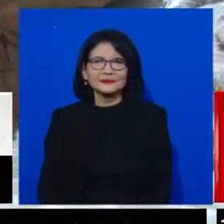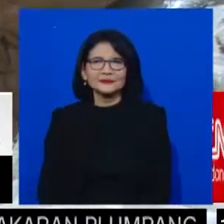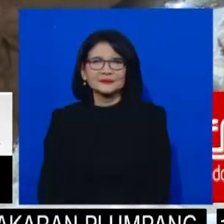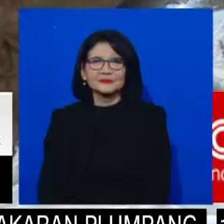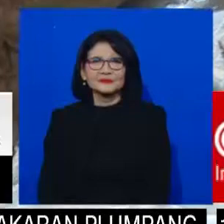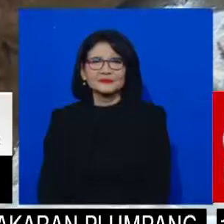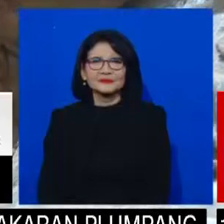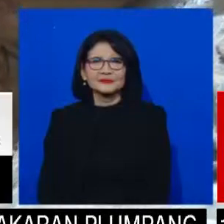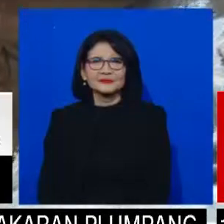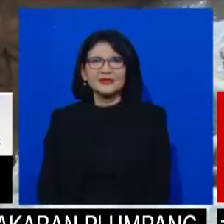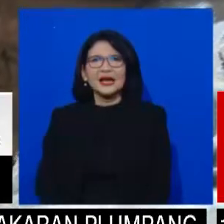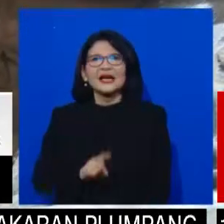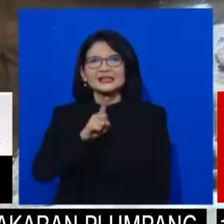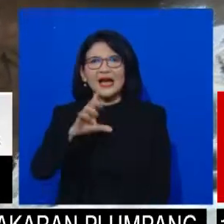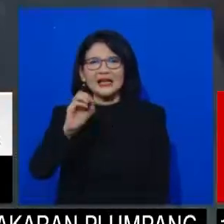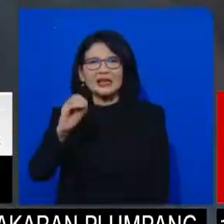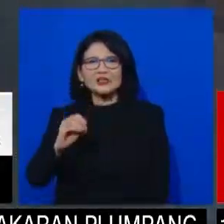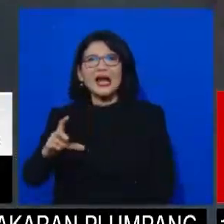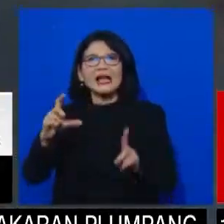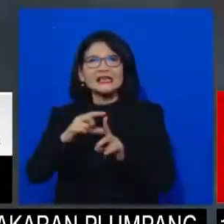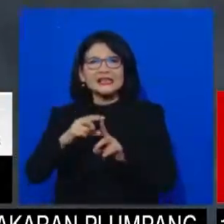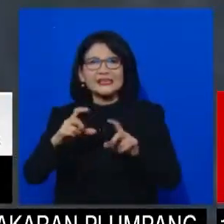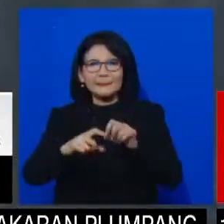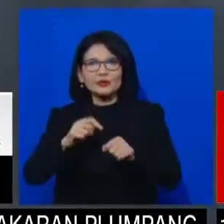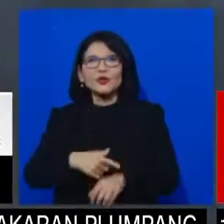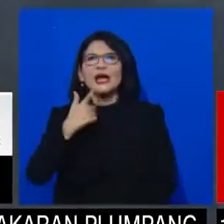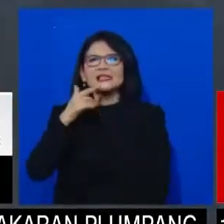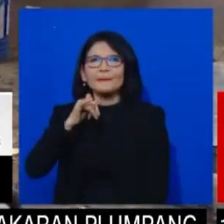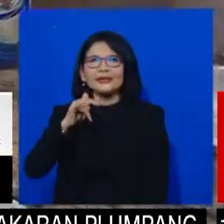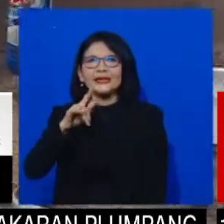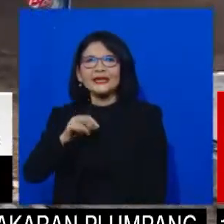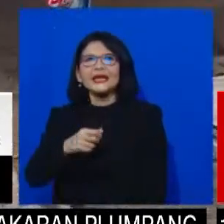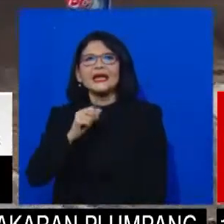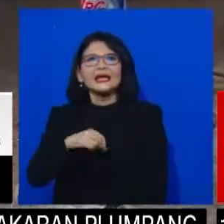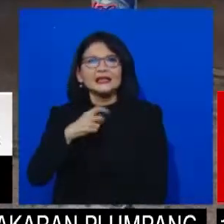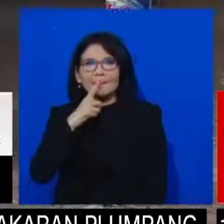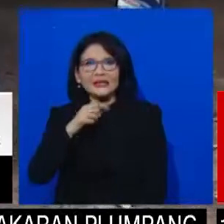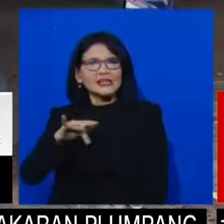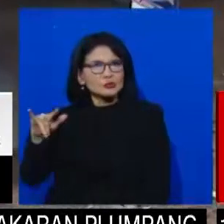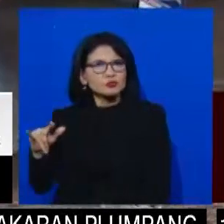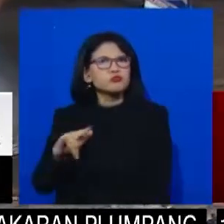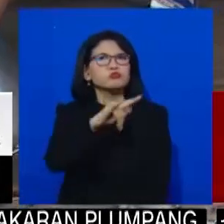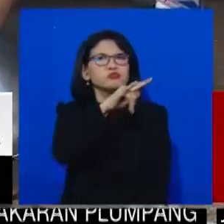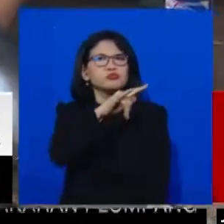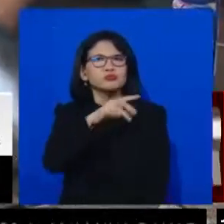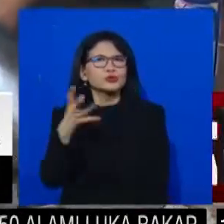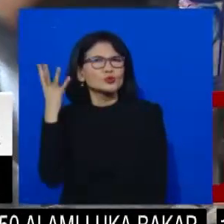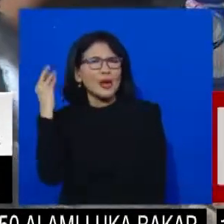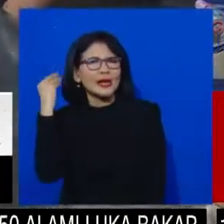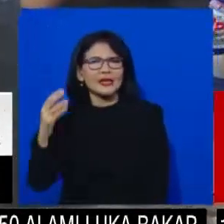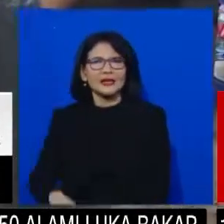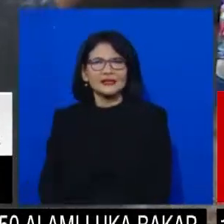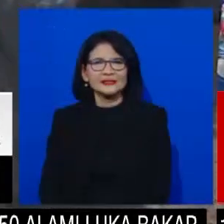For your info, 100 desibel setara dengan suara pesawat jet lepas landas dengan ketinggian 300 meter. Mengutip